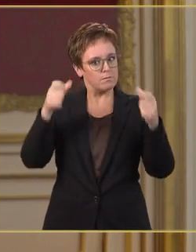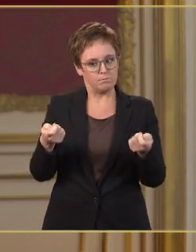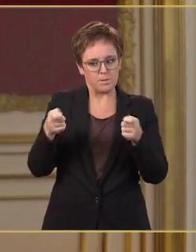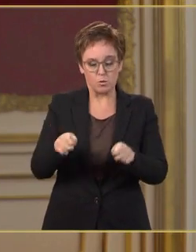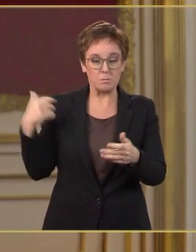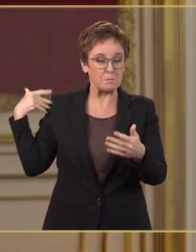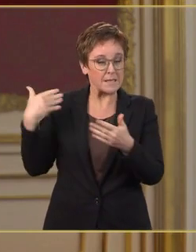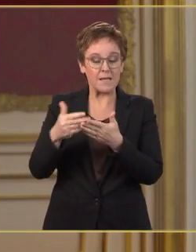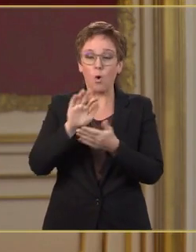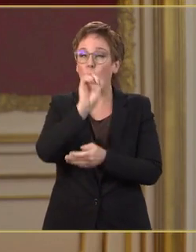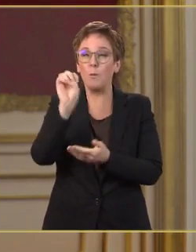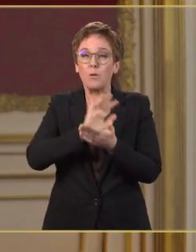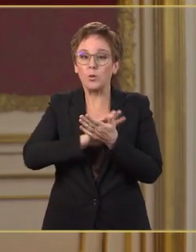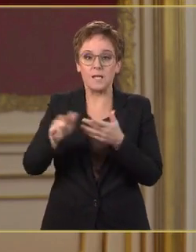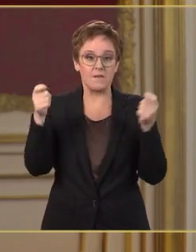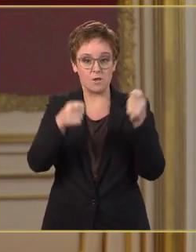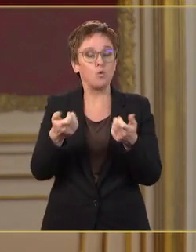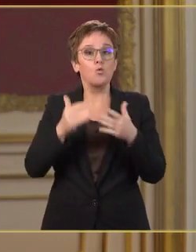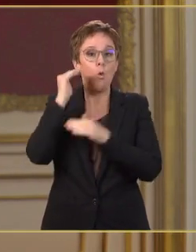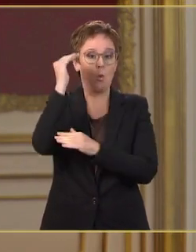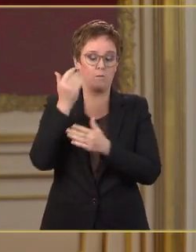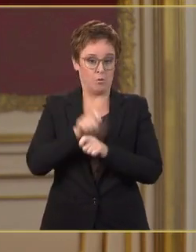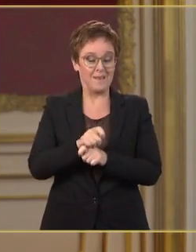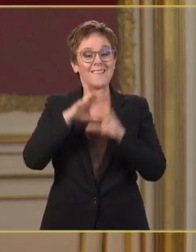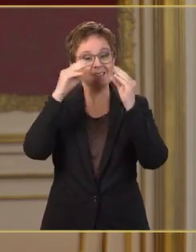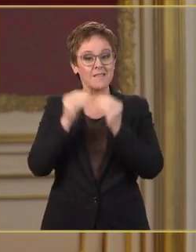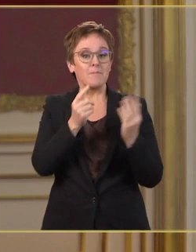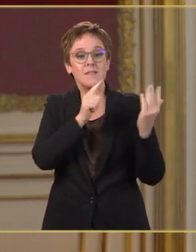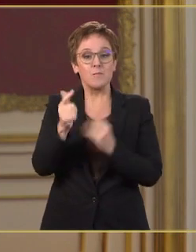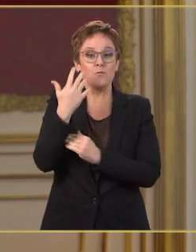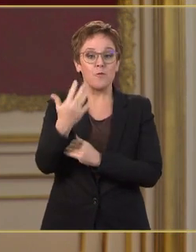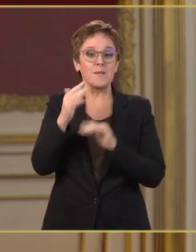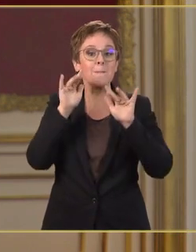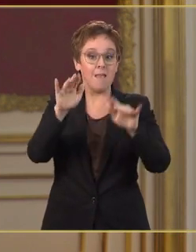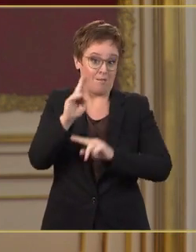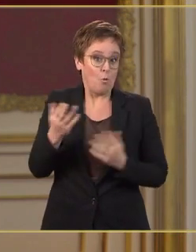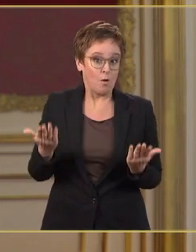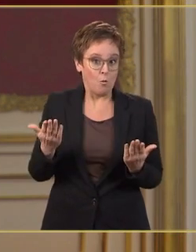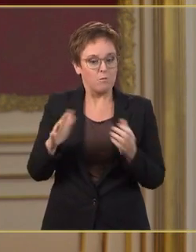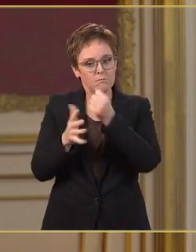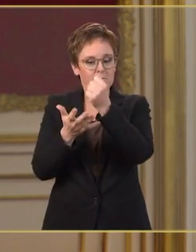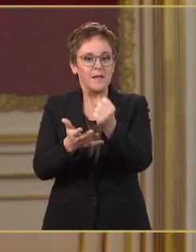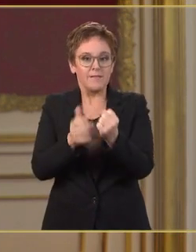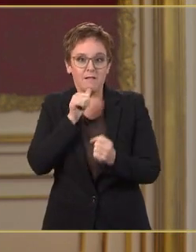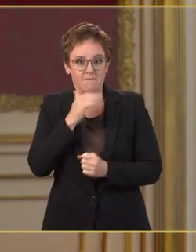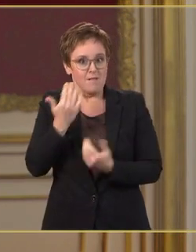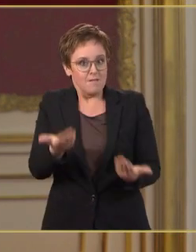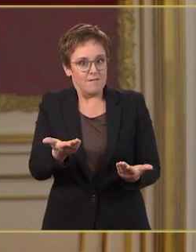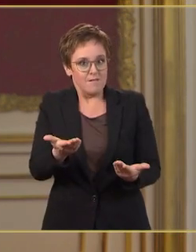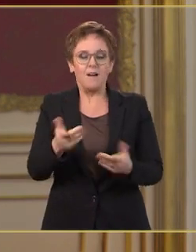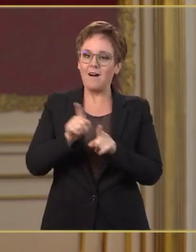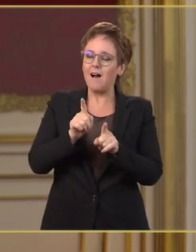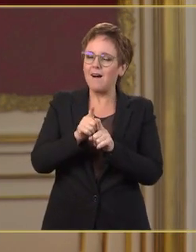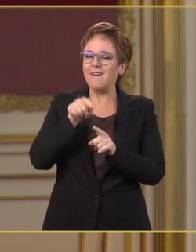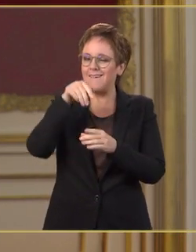der geschichte europas 750 milliarden euro das ist nicht nichts das